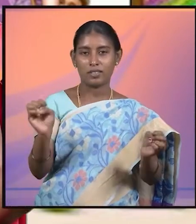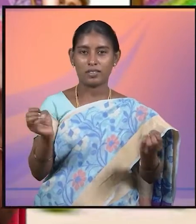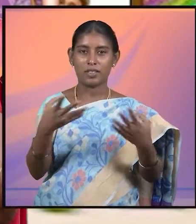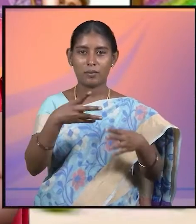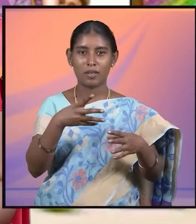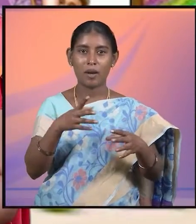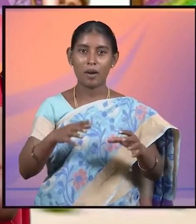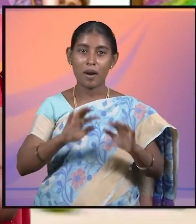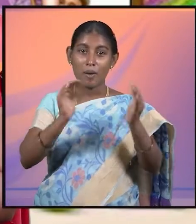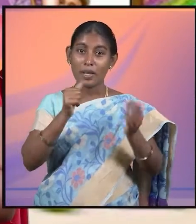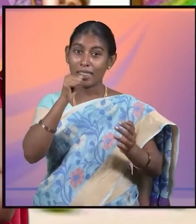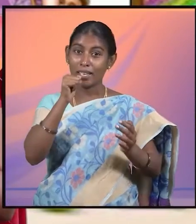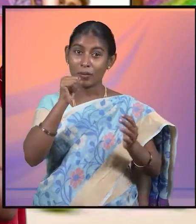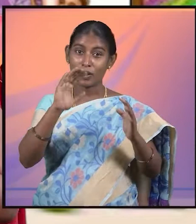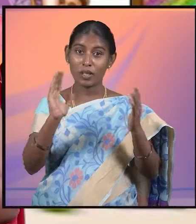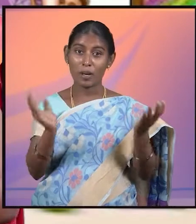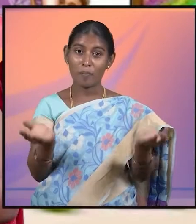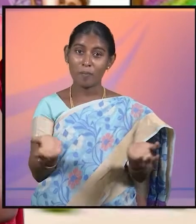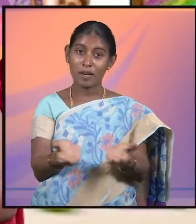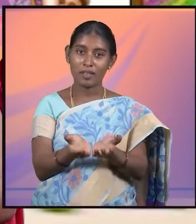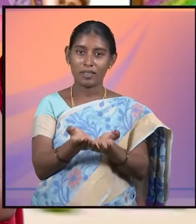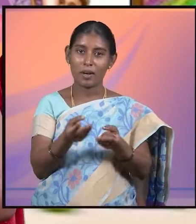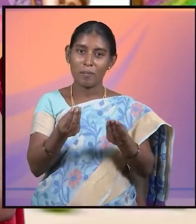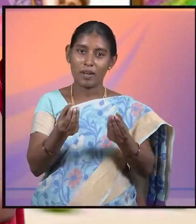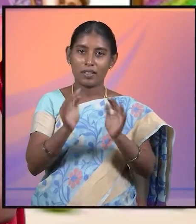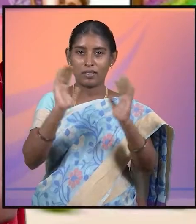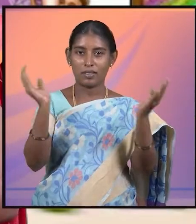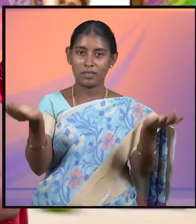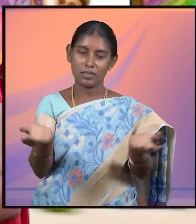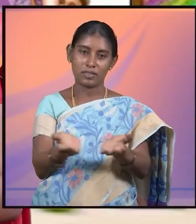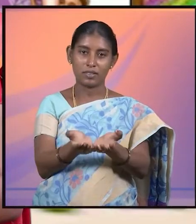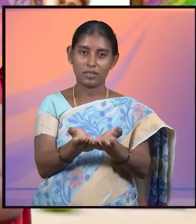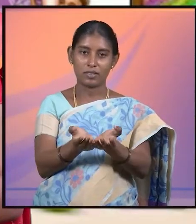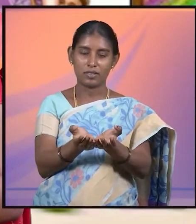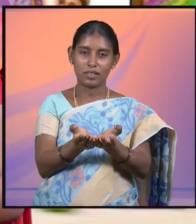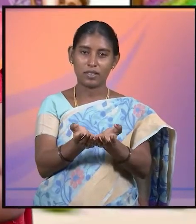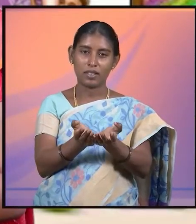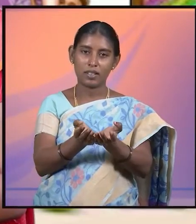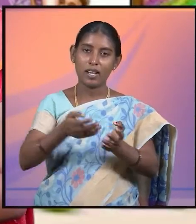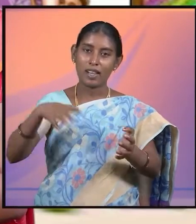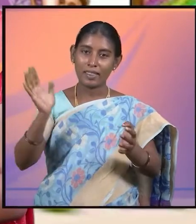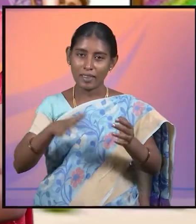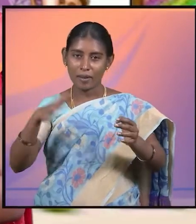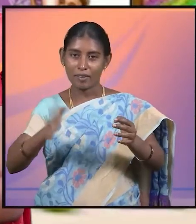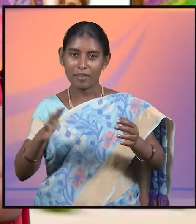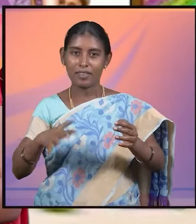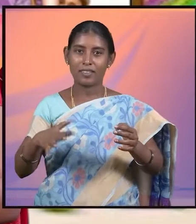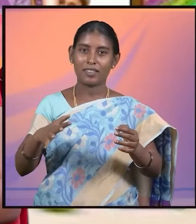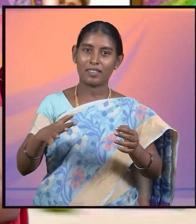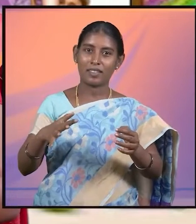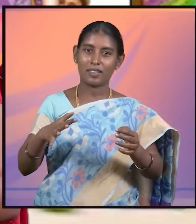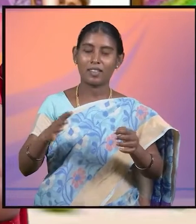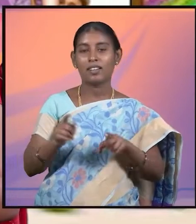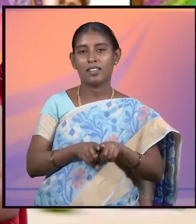கட்டி தட்டினார். டும் டும் என்ற நாதம் பிறந்தது. பாட துவங்கும் முன் தந்தனத்தோம்